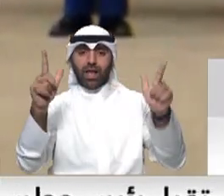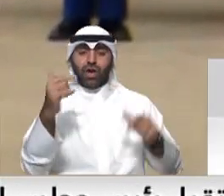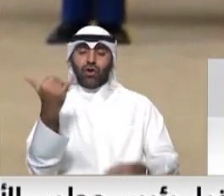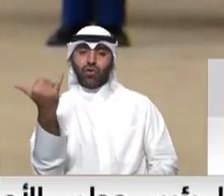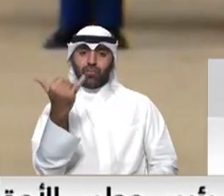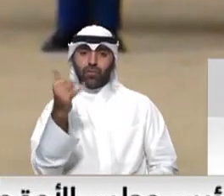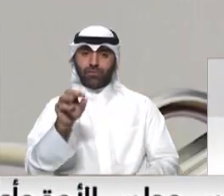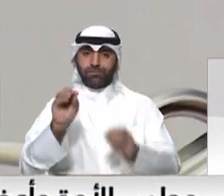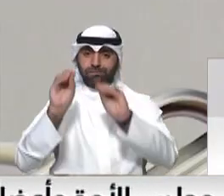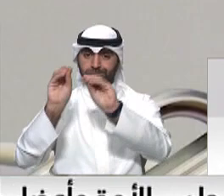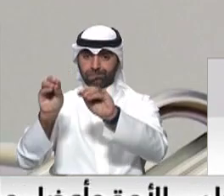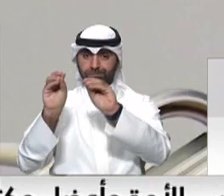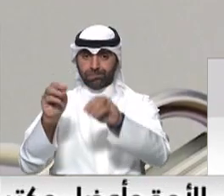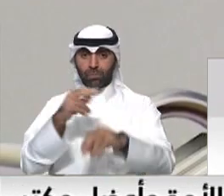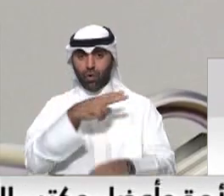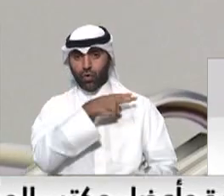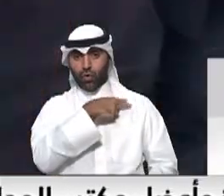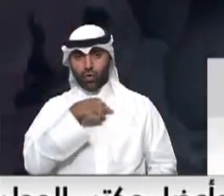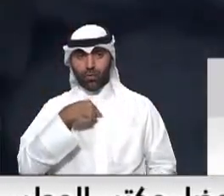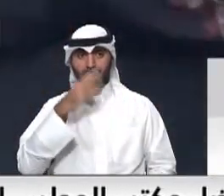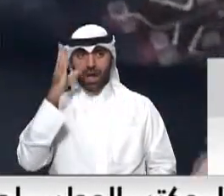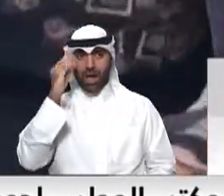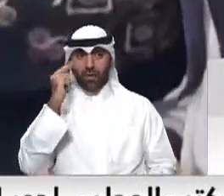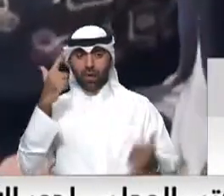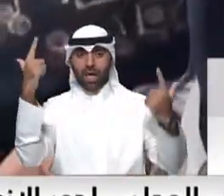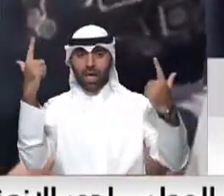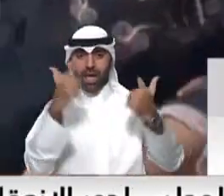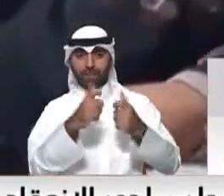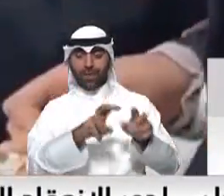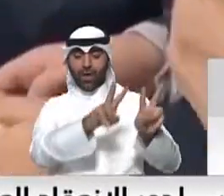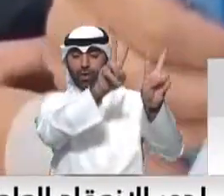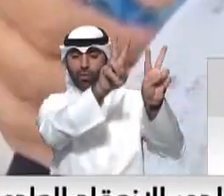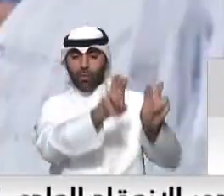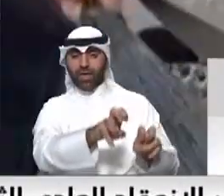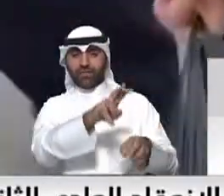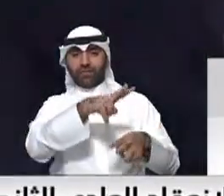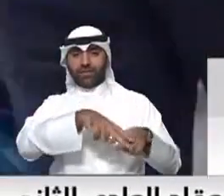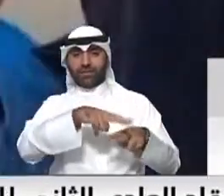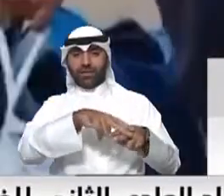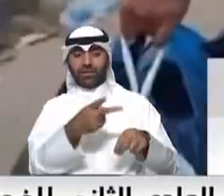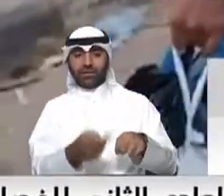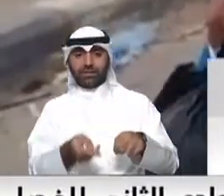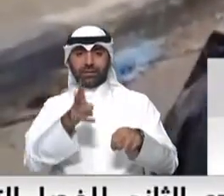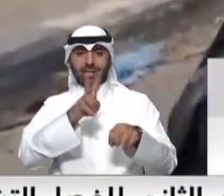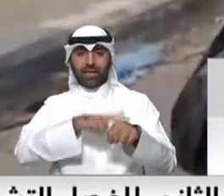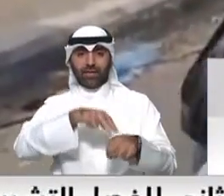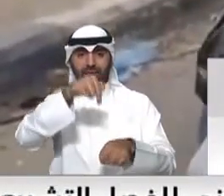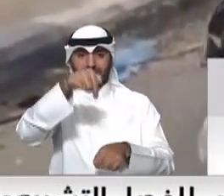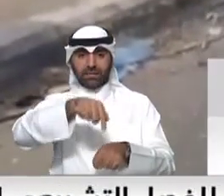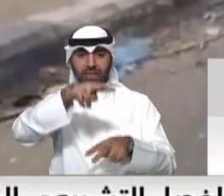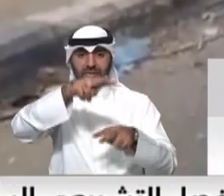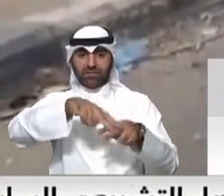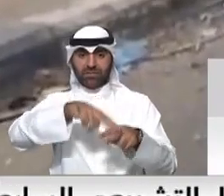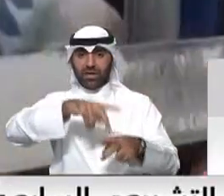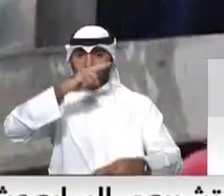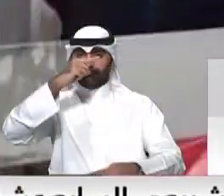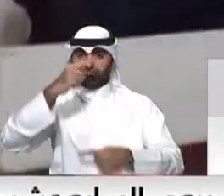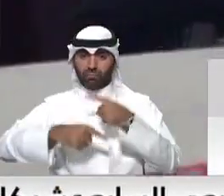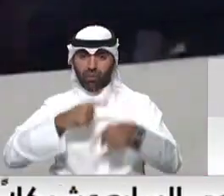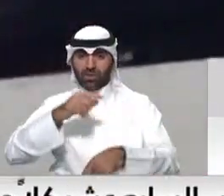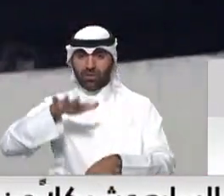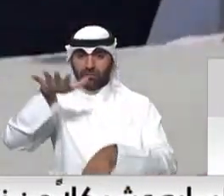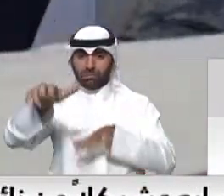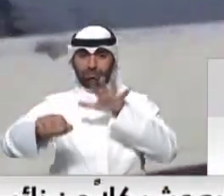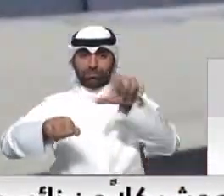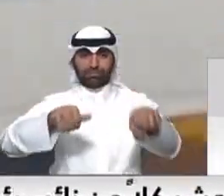قول بايدن هناك ضروره لايجاد دوله فلسطينيه مستقبليه يستطيع فيها الاسرائيليون والفلسطينيون العيش جنبا